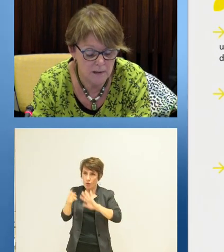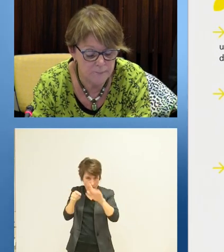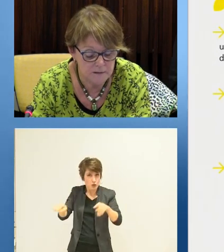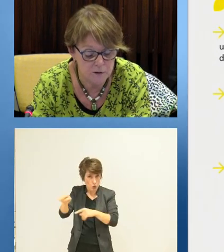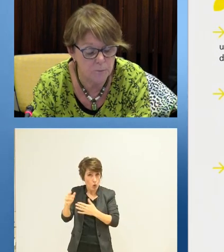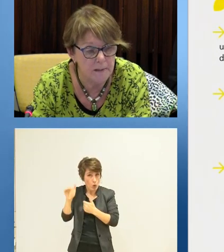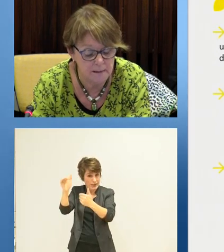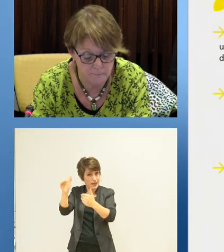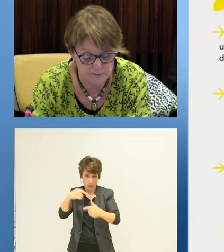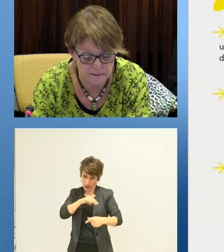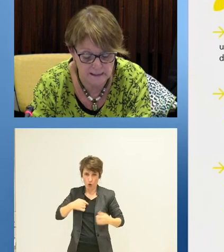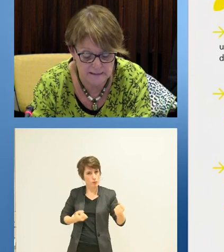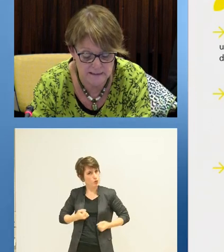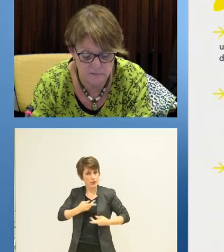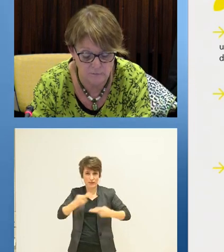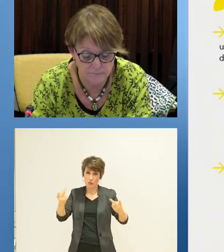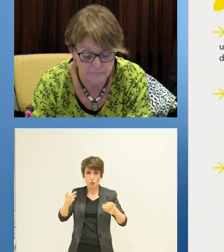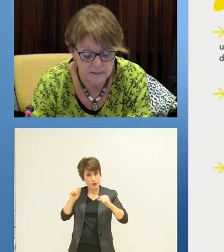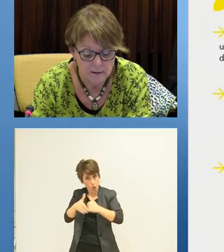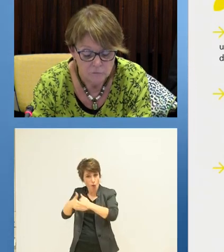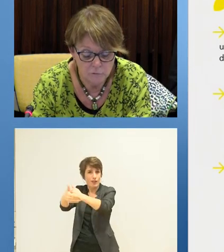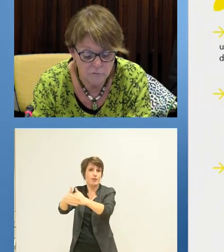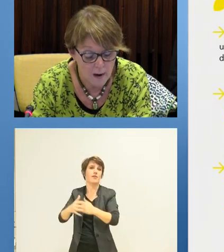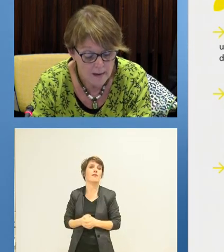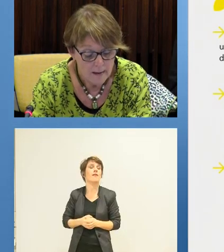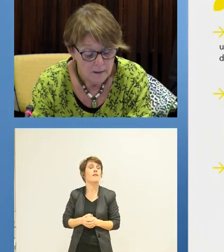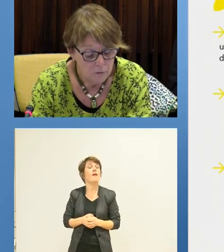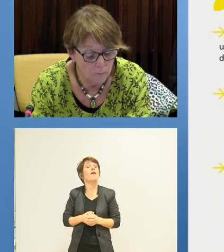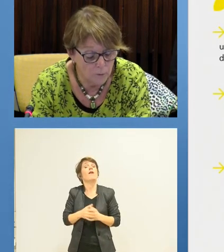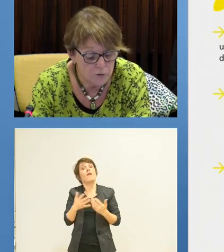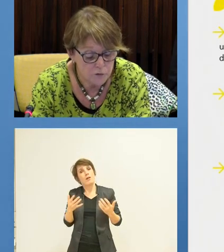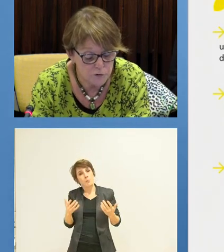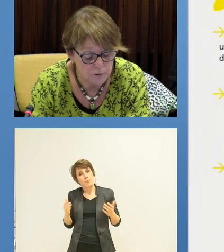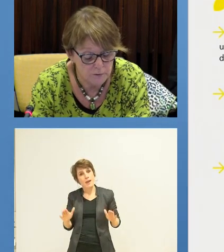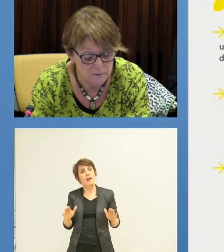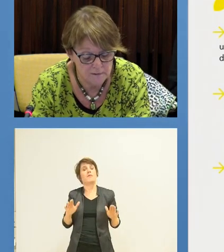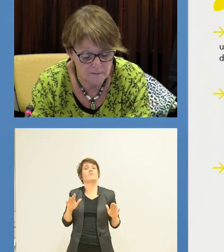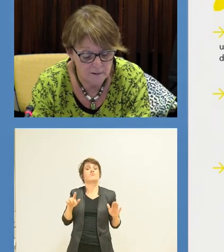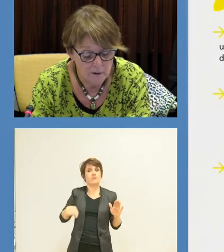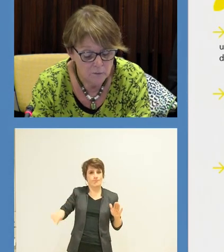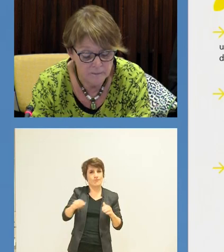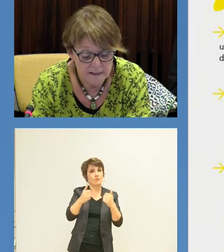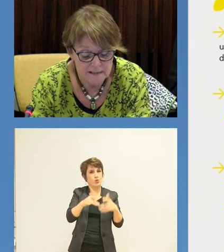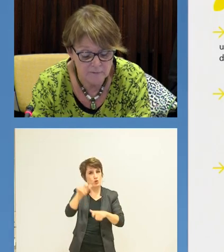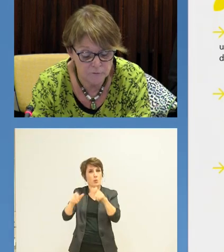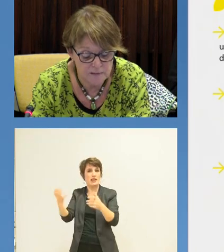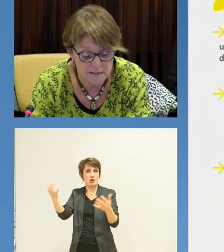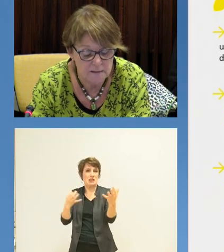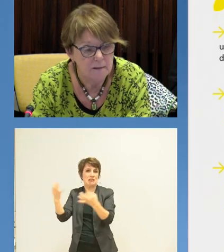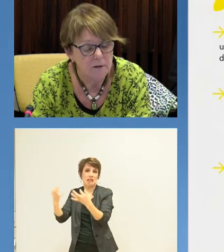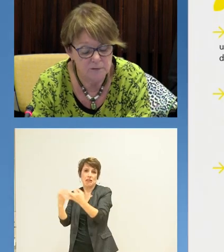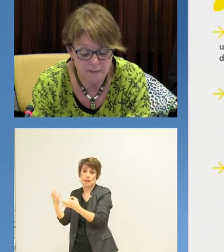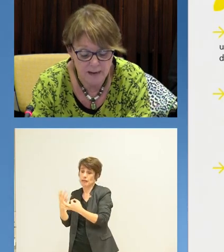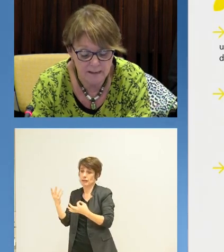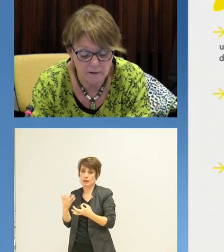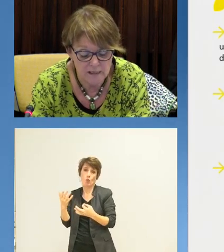la puissance publique pour cette réalisation toutefois nombreux sont ceux qui nous disent combien ils savent aussi que